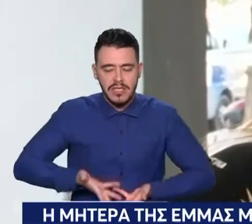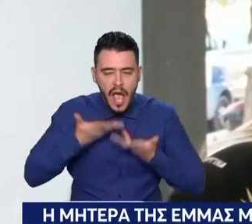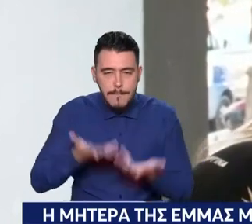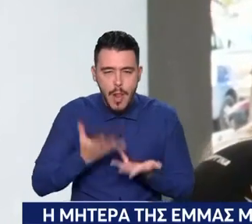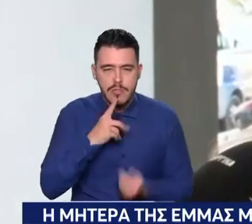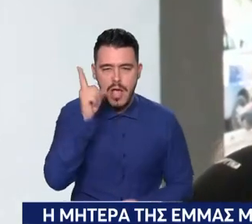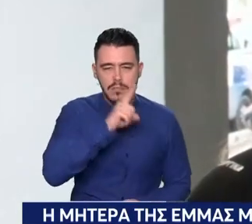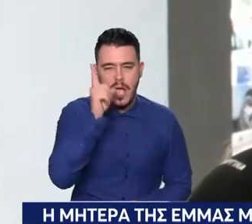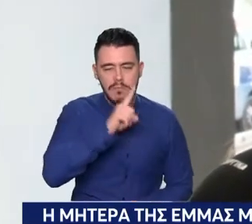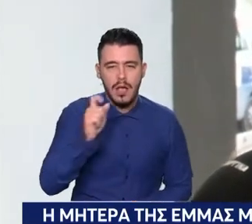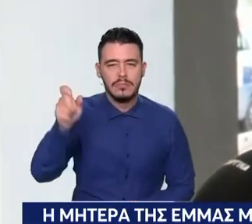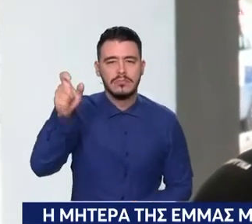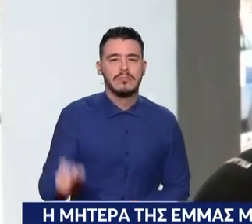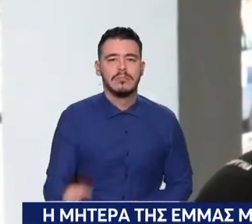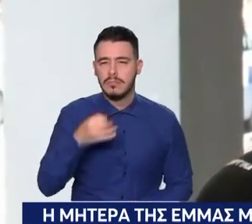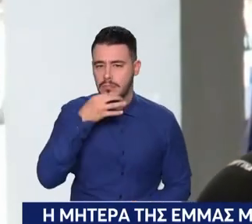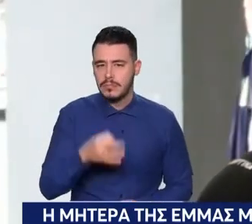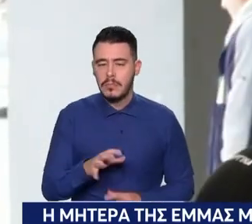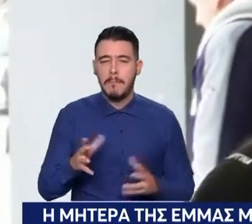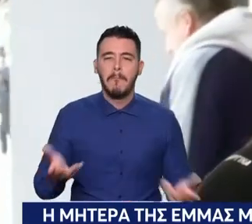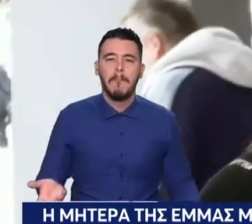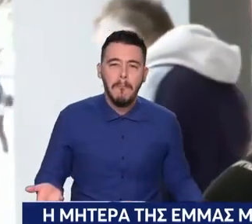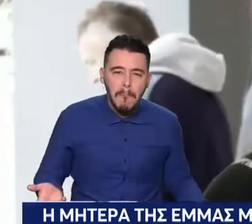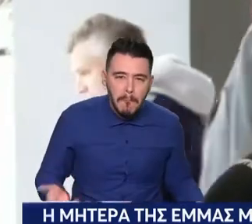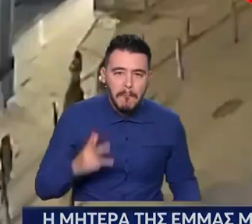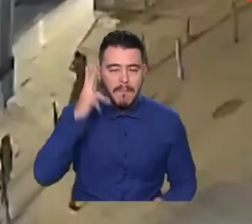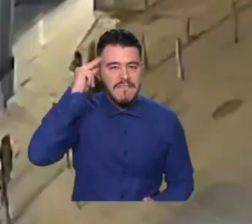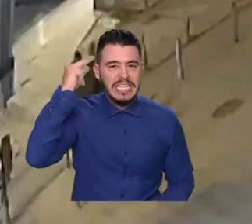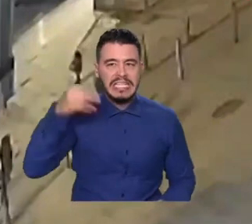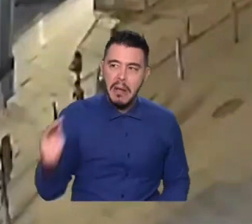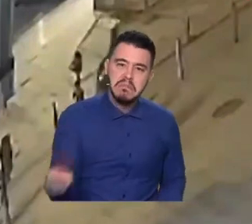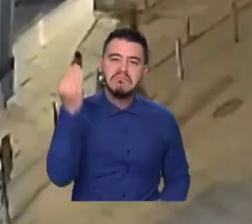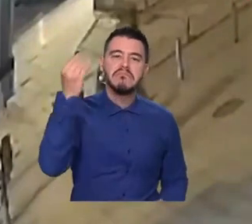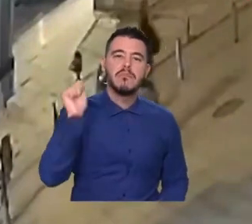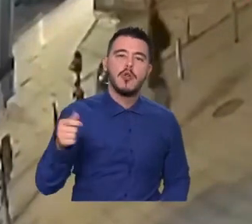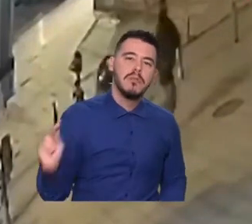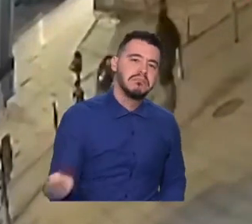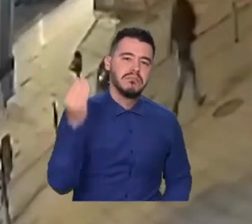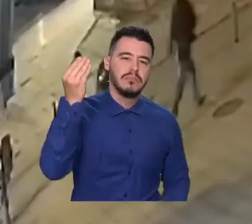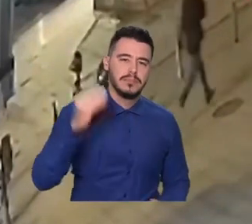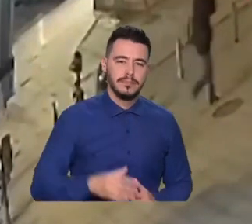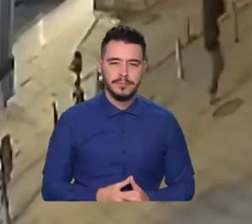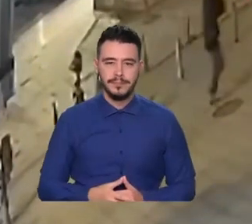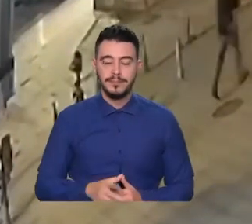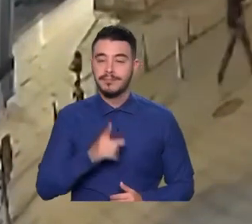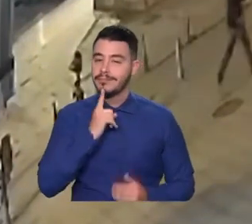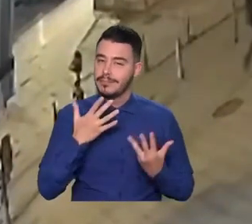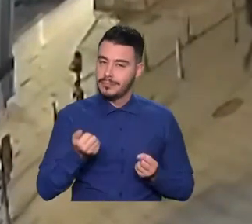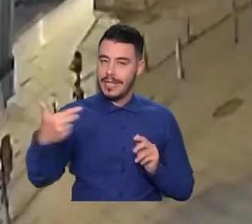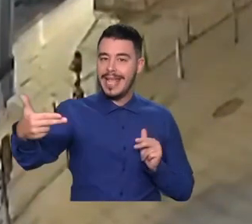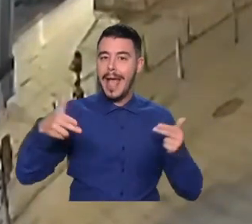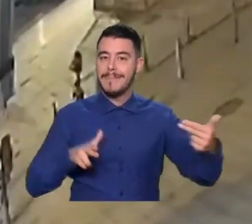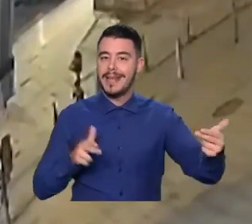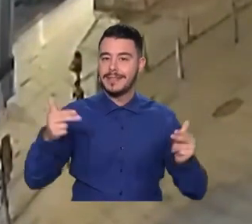Είπε πάλι ότι το παιδί του πετάχτηκε, ότι δεν έτρεχε. Στα πλάνα από κάμερες ασφαλείας τη νύχτα της τραγωδίας, το